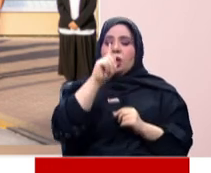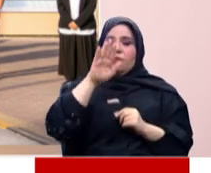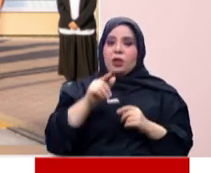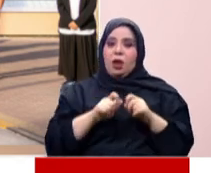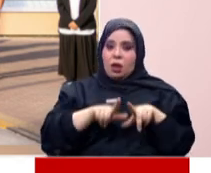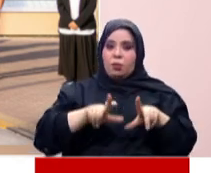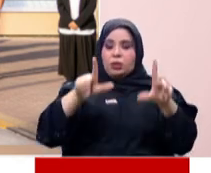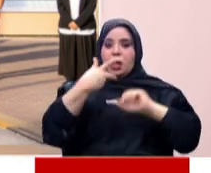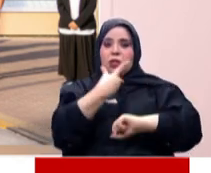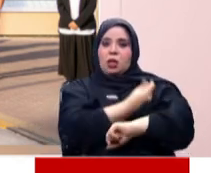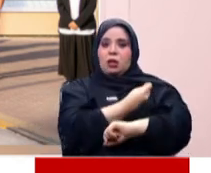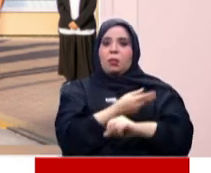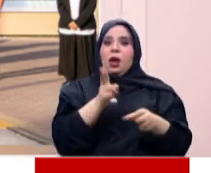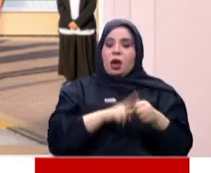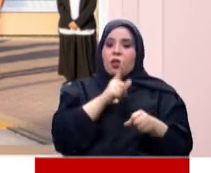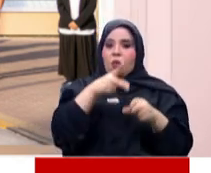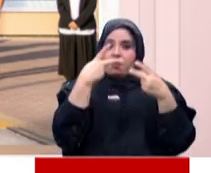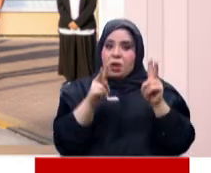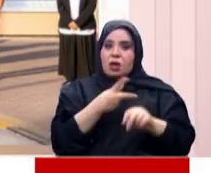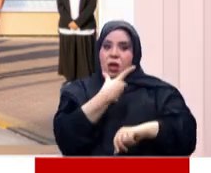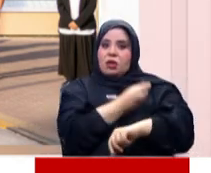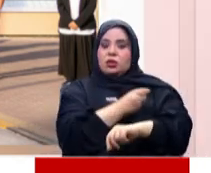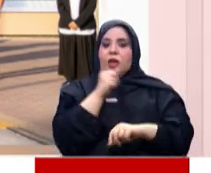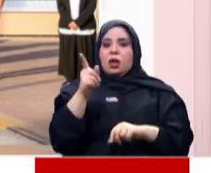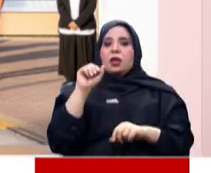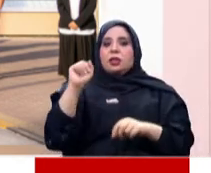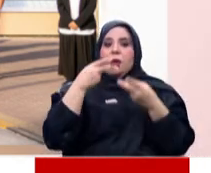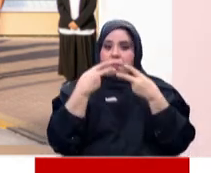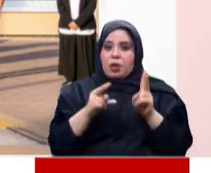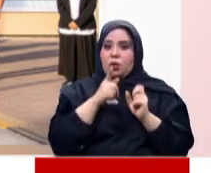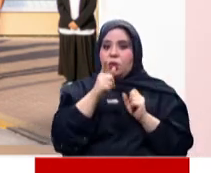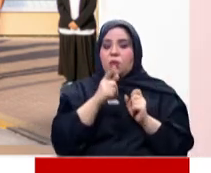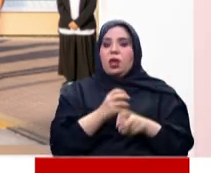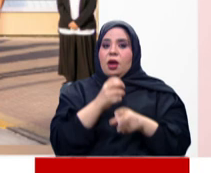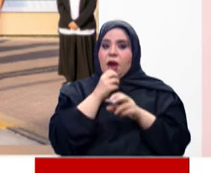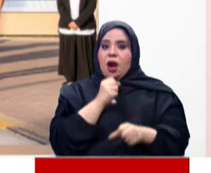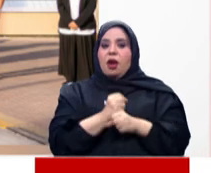الحملة الوطنية للتطعيم بما يحقق الأهداف المنشودة من إطلاقها